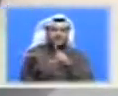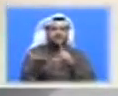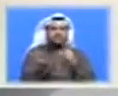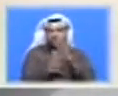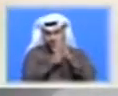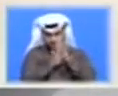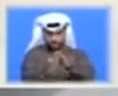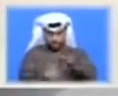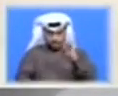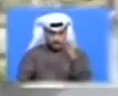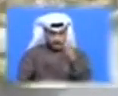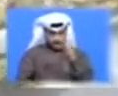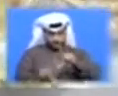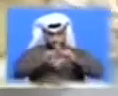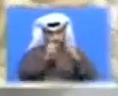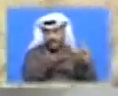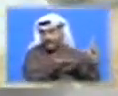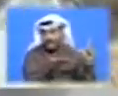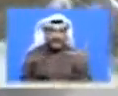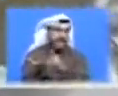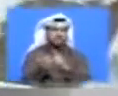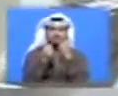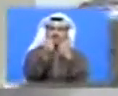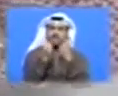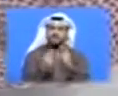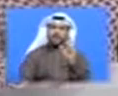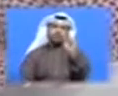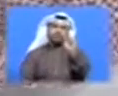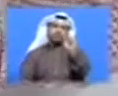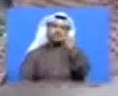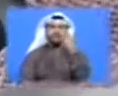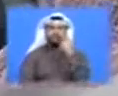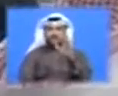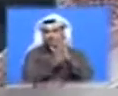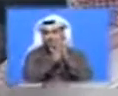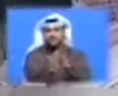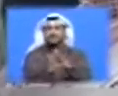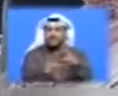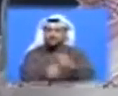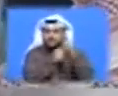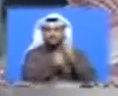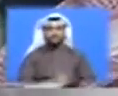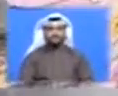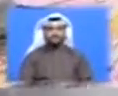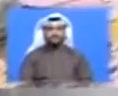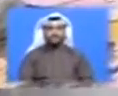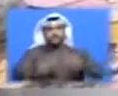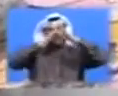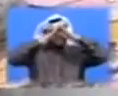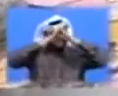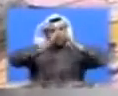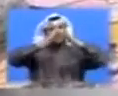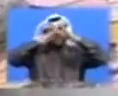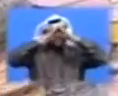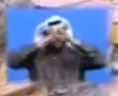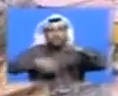الكويتي والعربي للاجئين ويقدم لهم شكلا متميزا من الدعم الإغاثي. أقدم الشكر لأهل الكويت